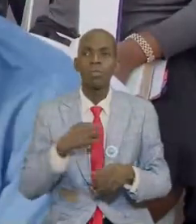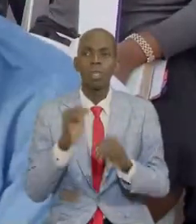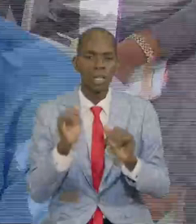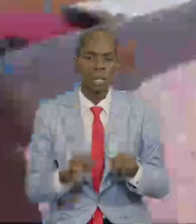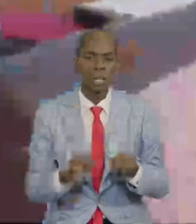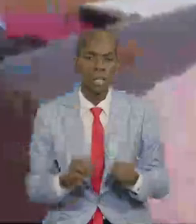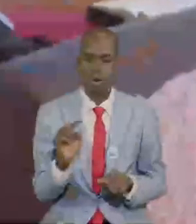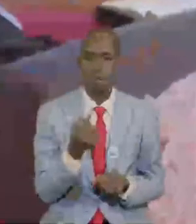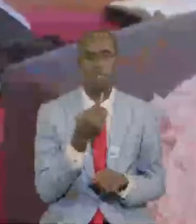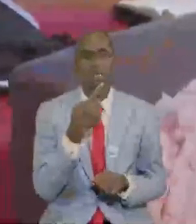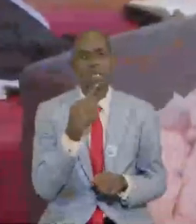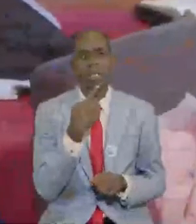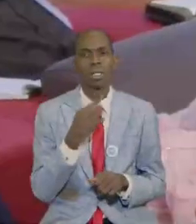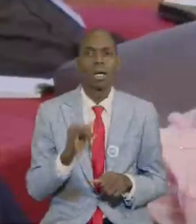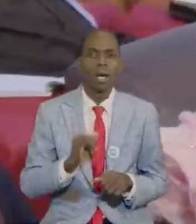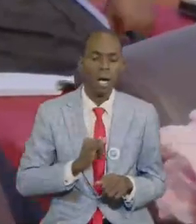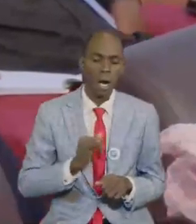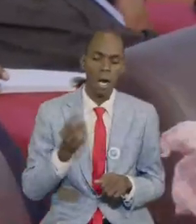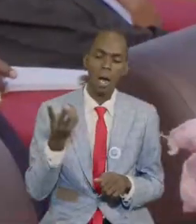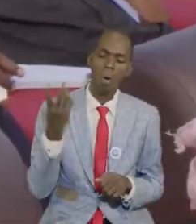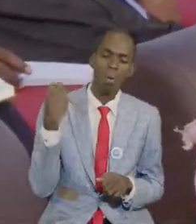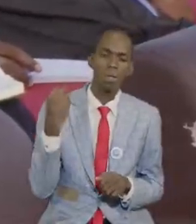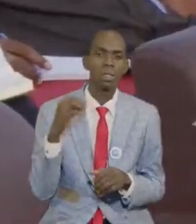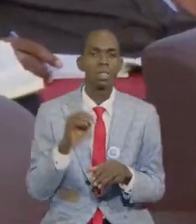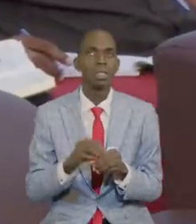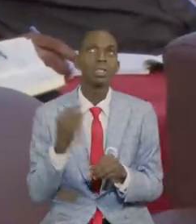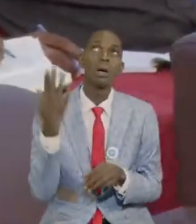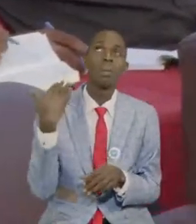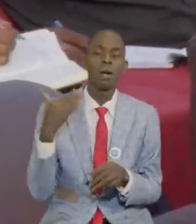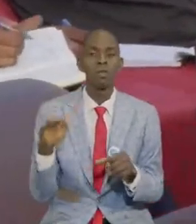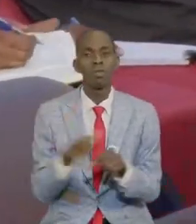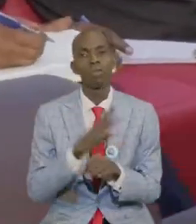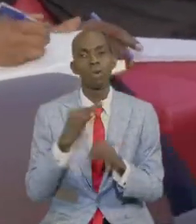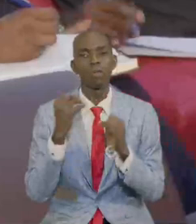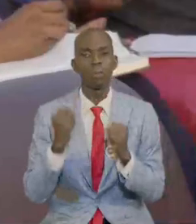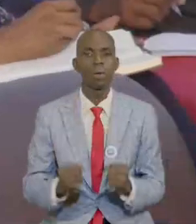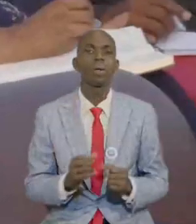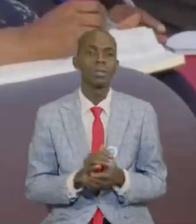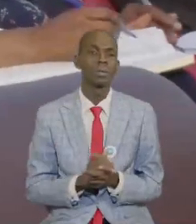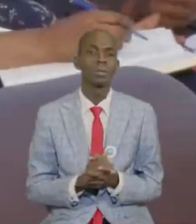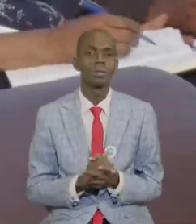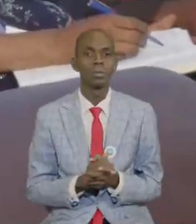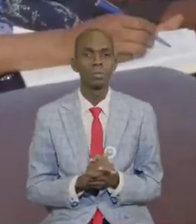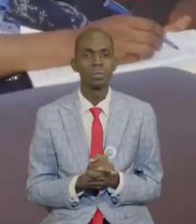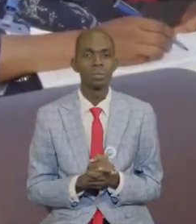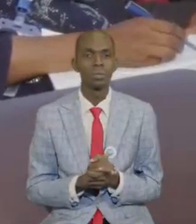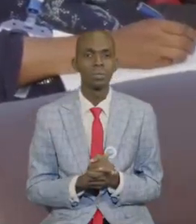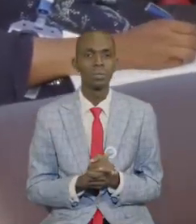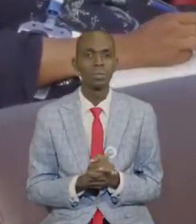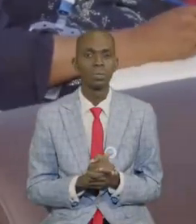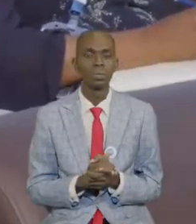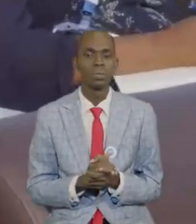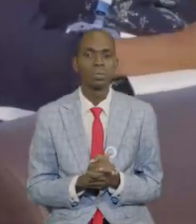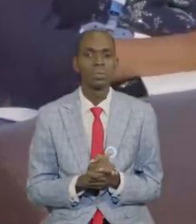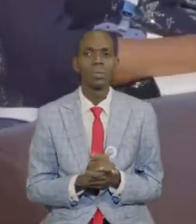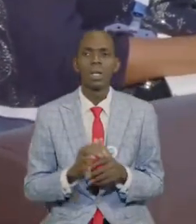nous pouvons seulement dire, I was in the past full of power. J'étais rempli par le passé de puissance. How